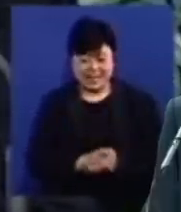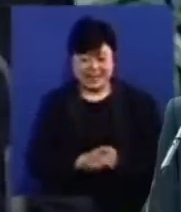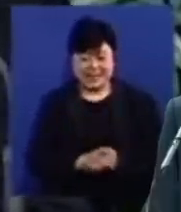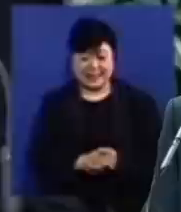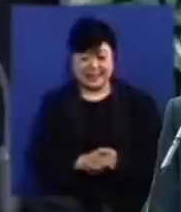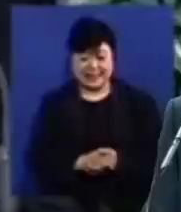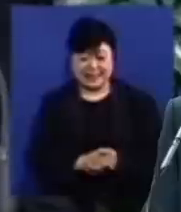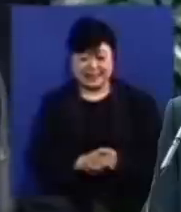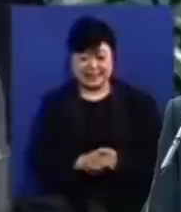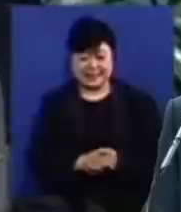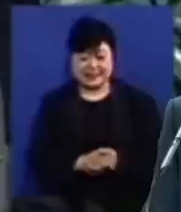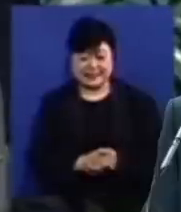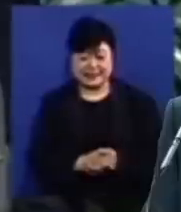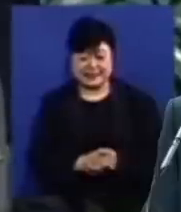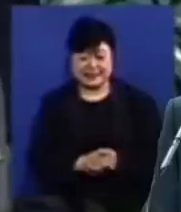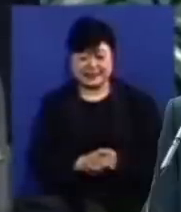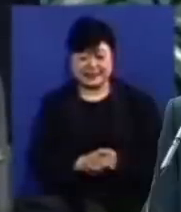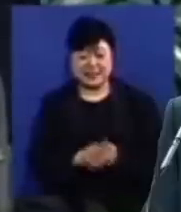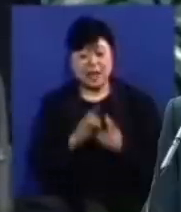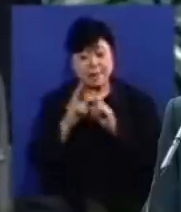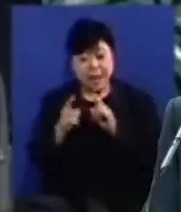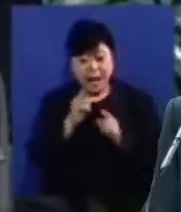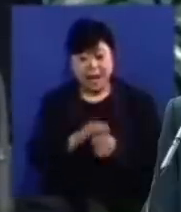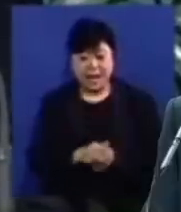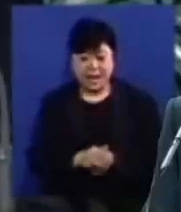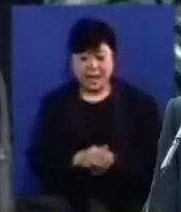말 이 말이